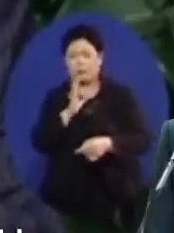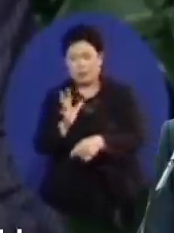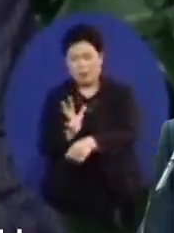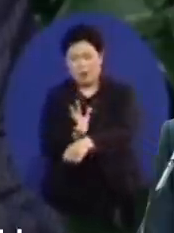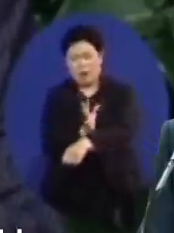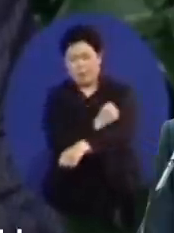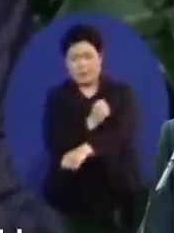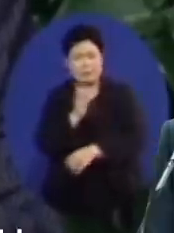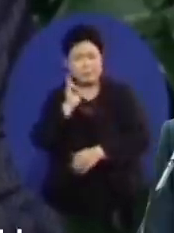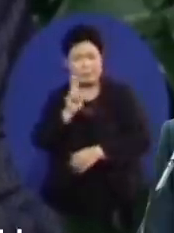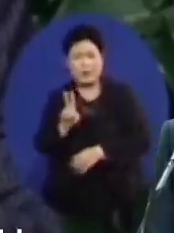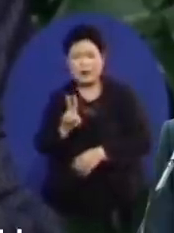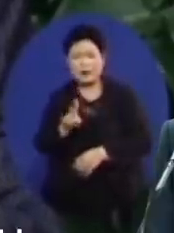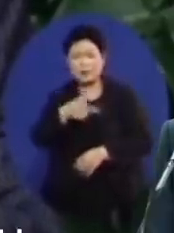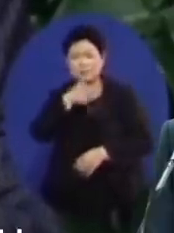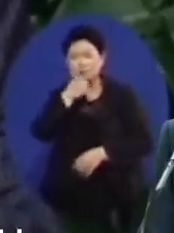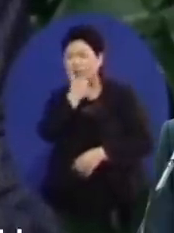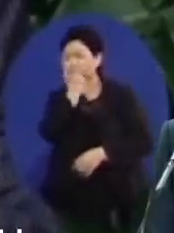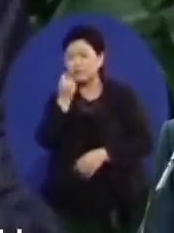기근이 다가왔습니다.